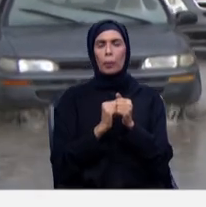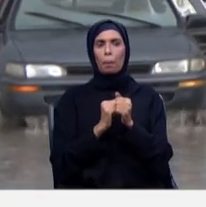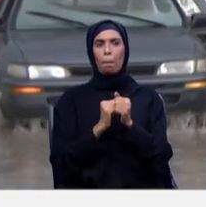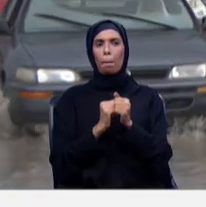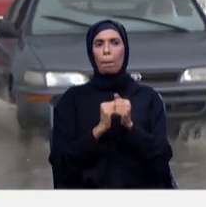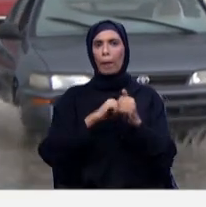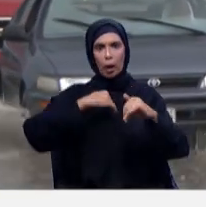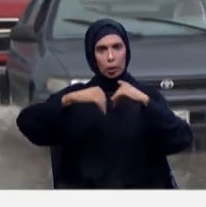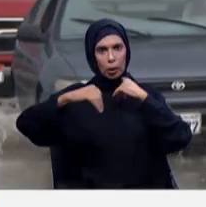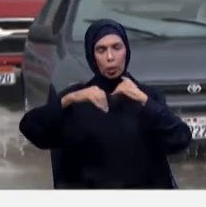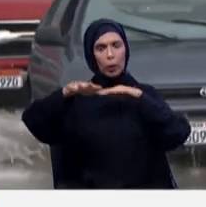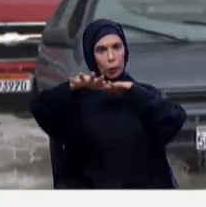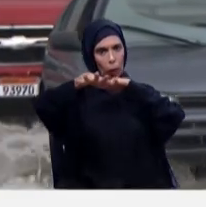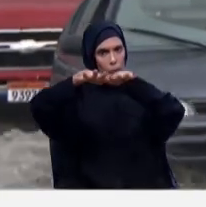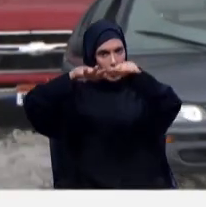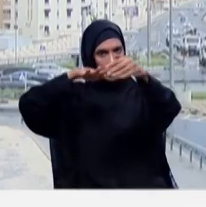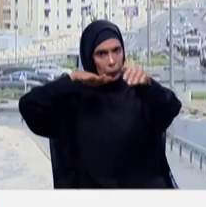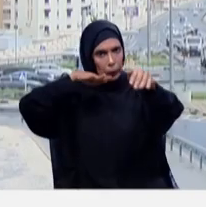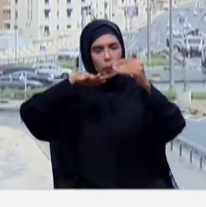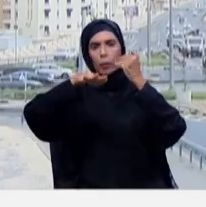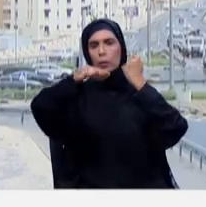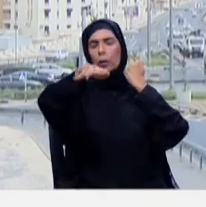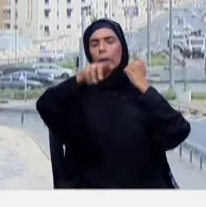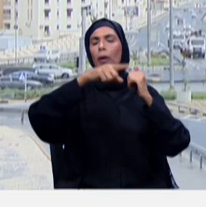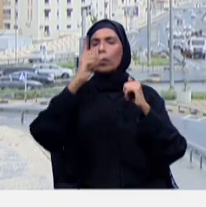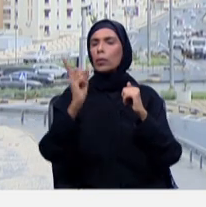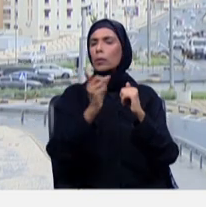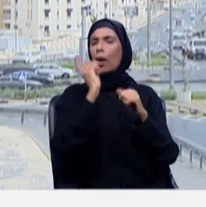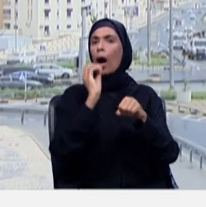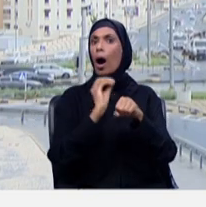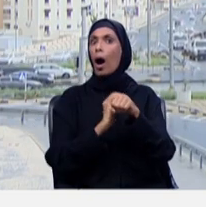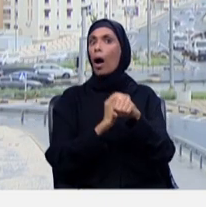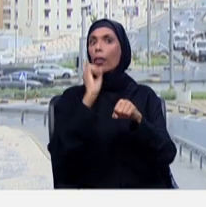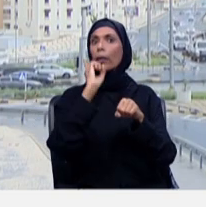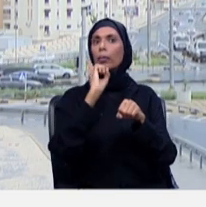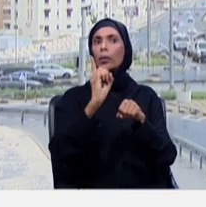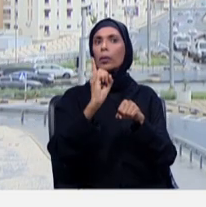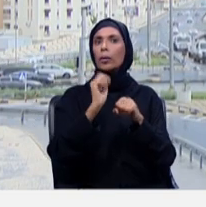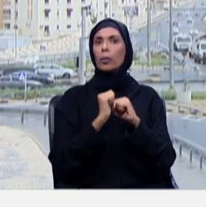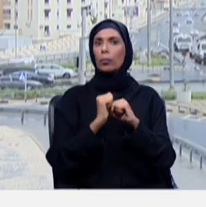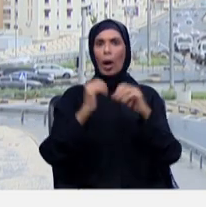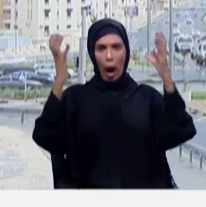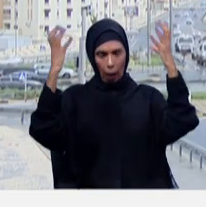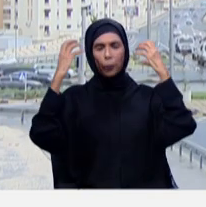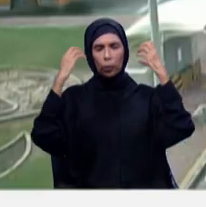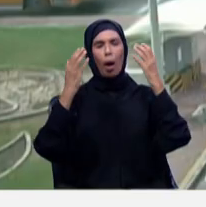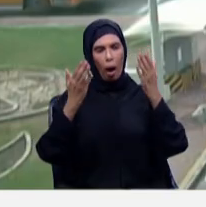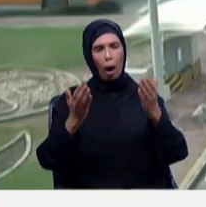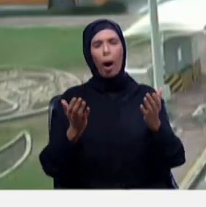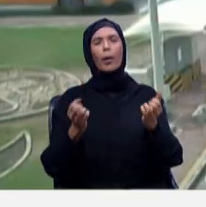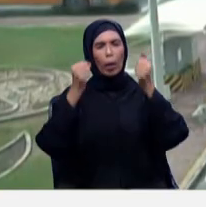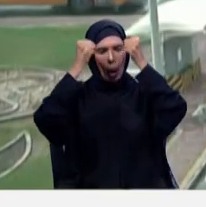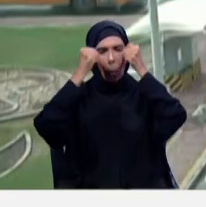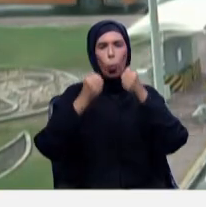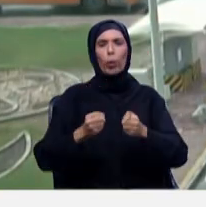الطرقات السريعة واللي مسافرين في البر، يأخذون حذرهم لأنه راح تكون طبعا هناك أمطار ممكن تكون غزيرة نوعا ما